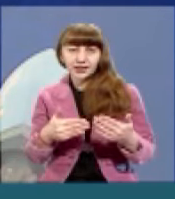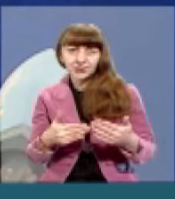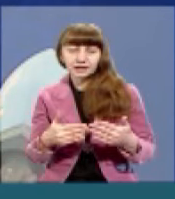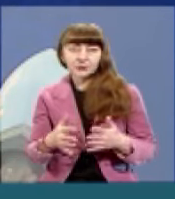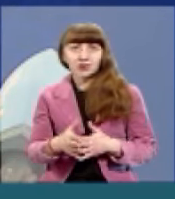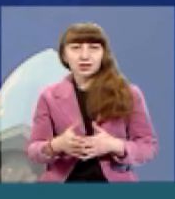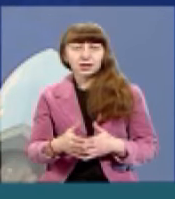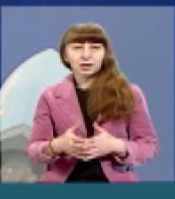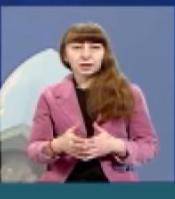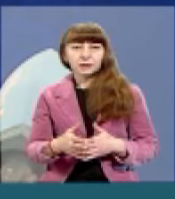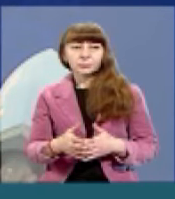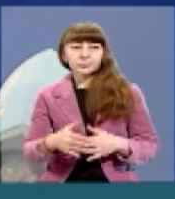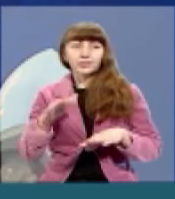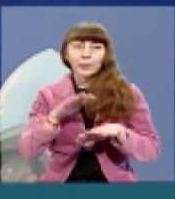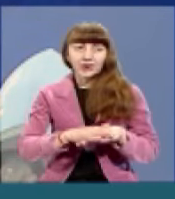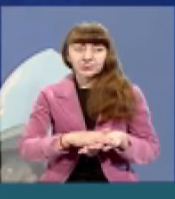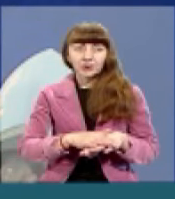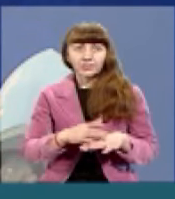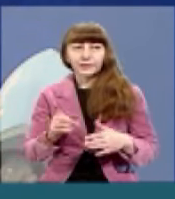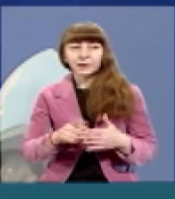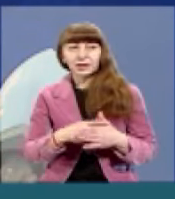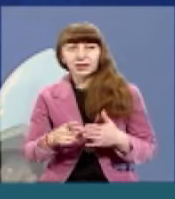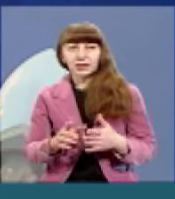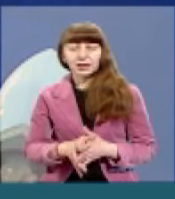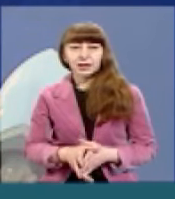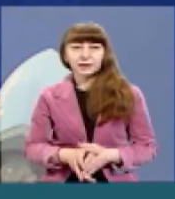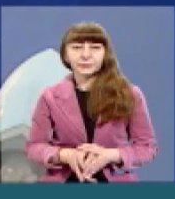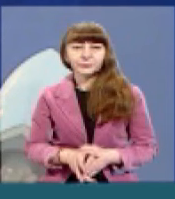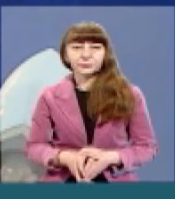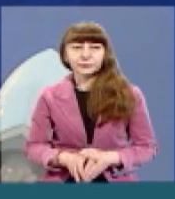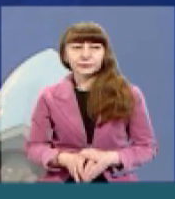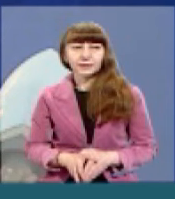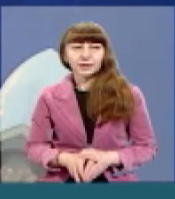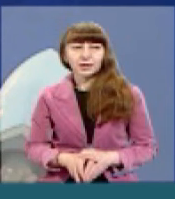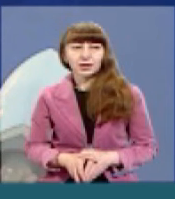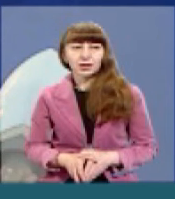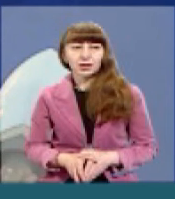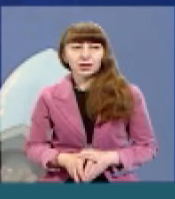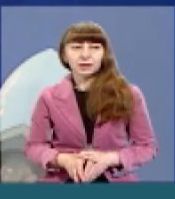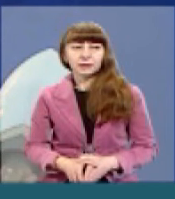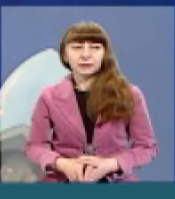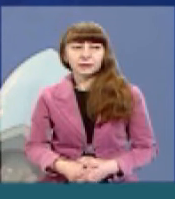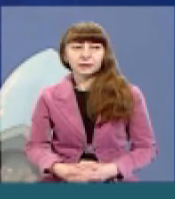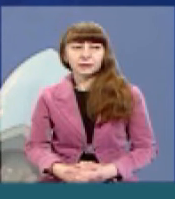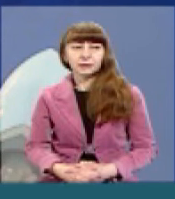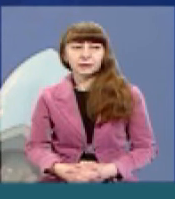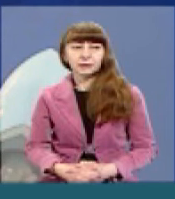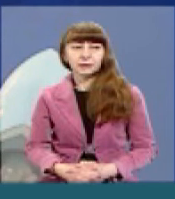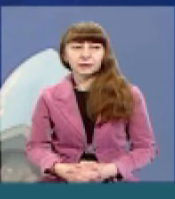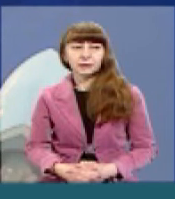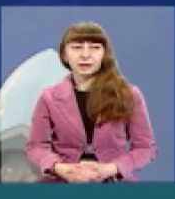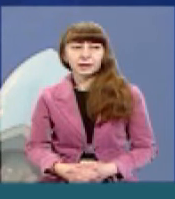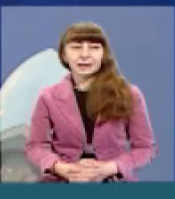либо юридическим лицом, либо другого лица за обязательства перед данным физическим лицом. То есть